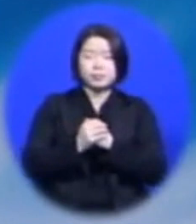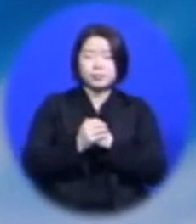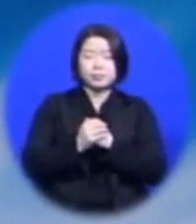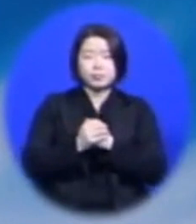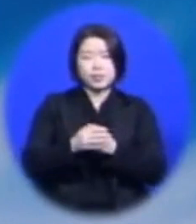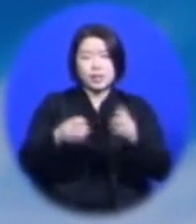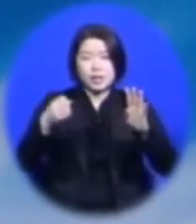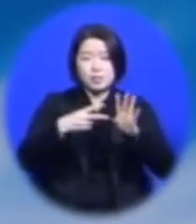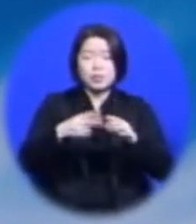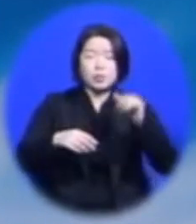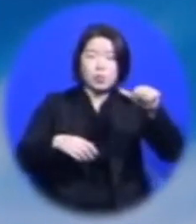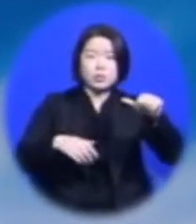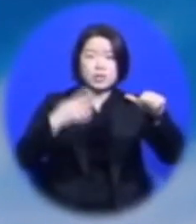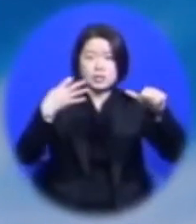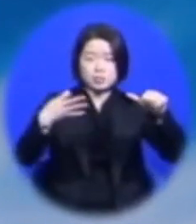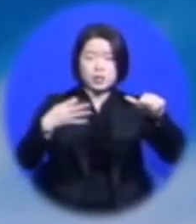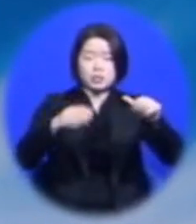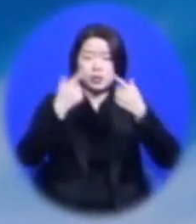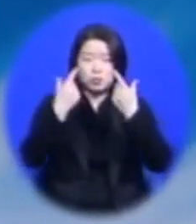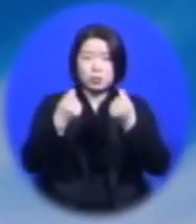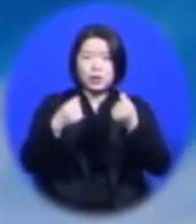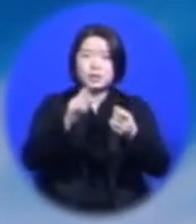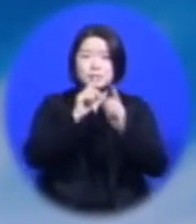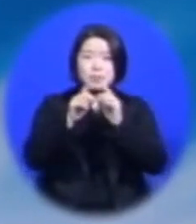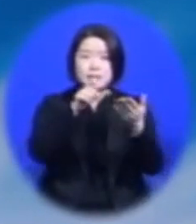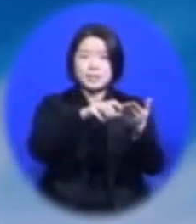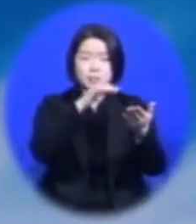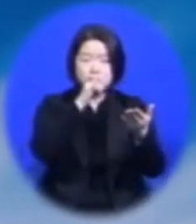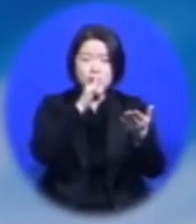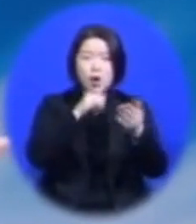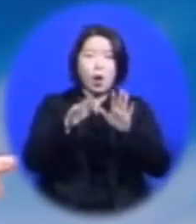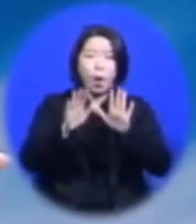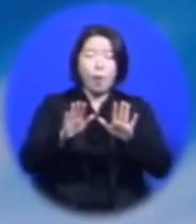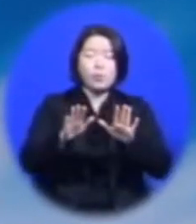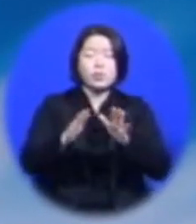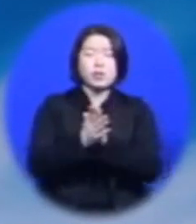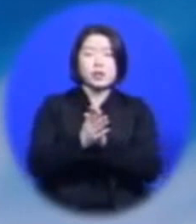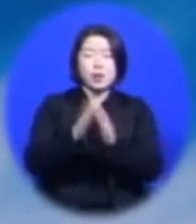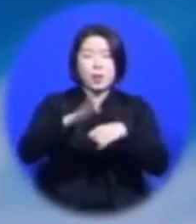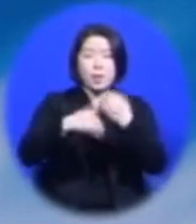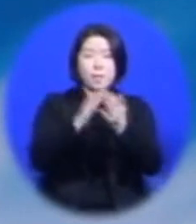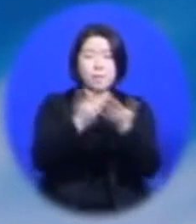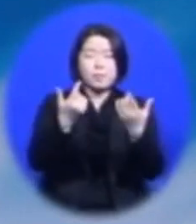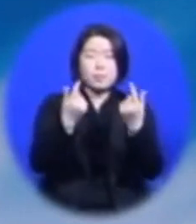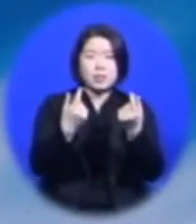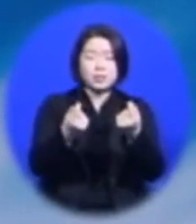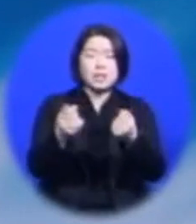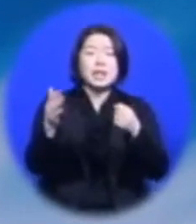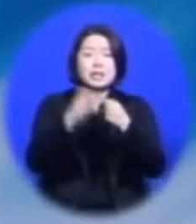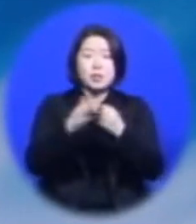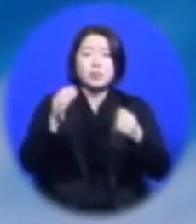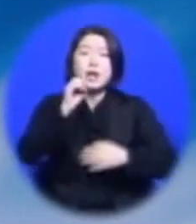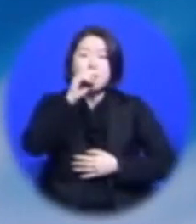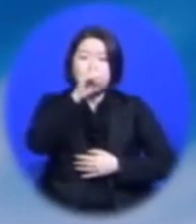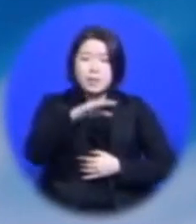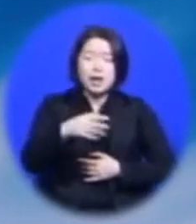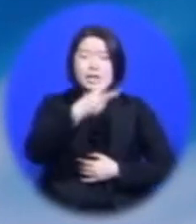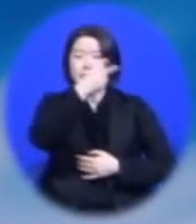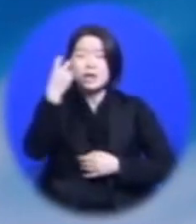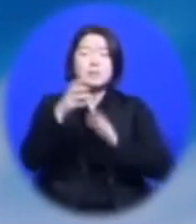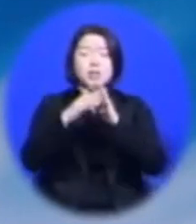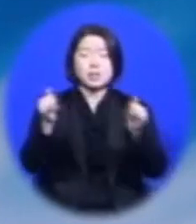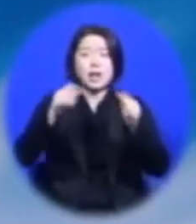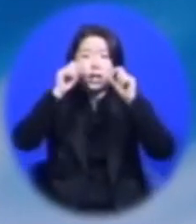에베소서 5장 14절에서도 똑같은 말씀을 하고 계십니다. 오늘 본문 말씀이죠. 그러므로 이르시기를 잠자는